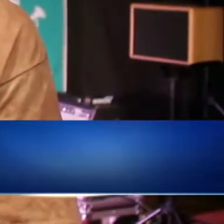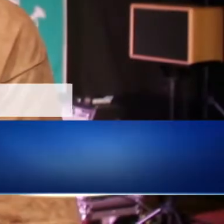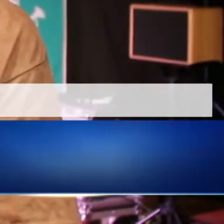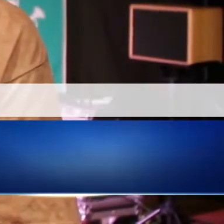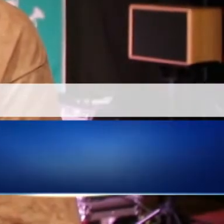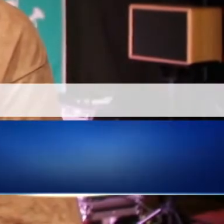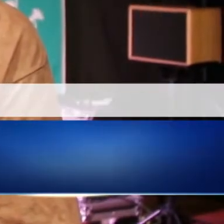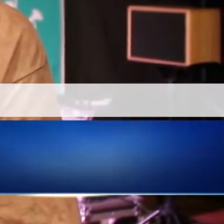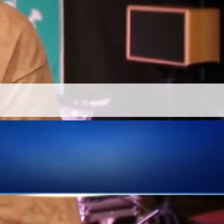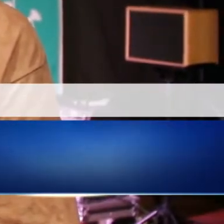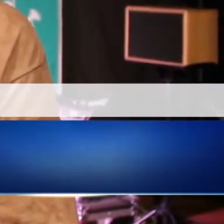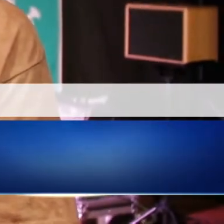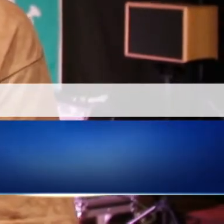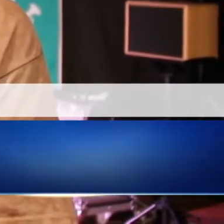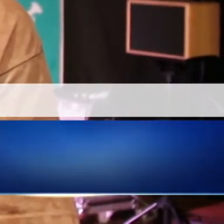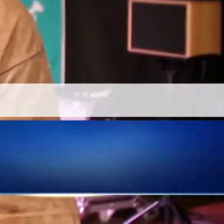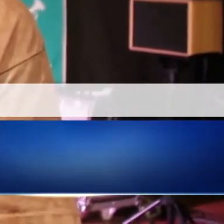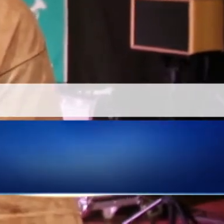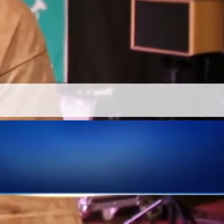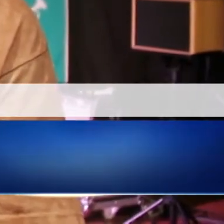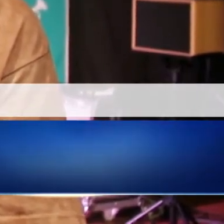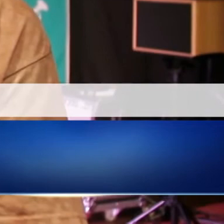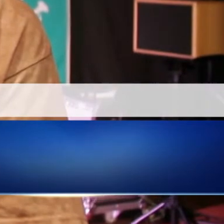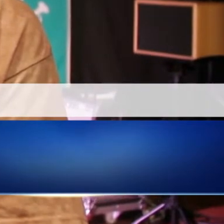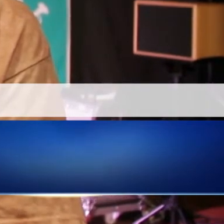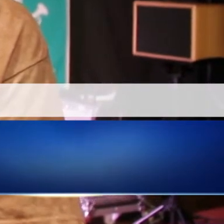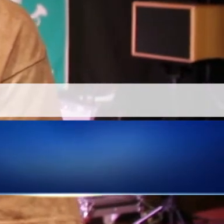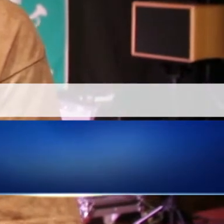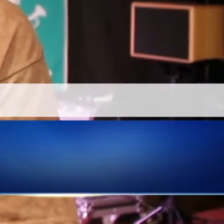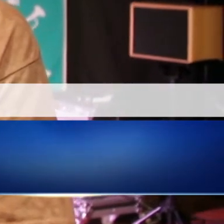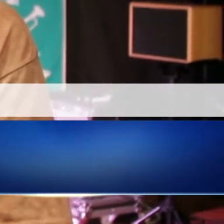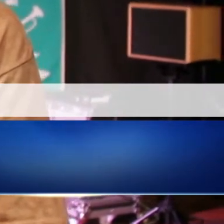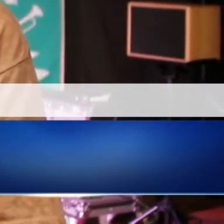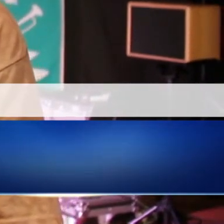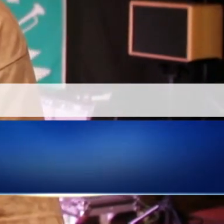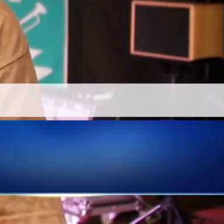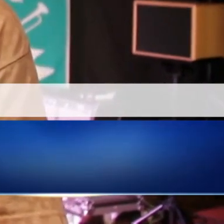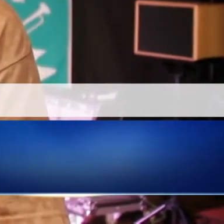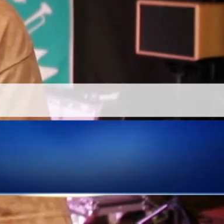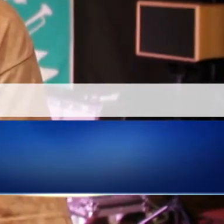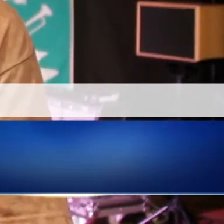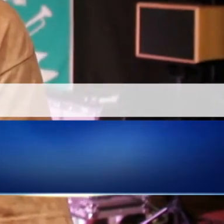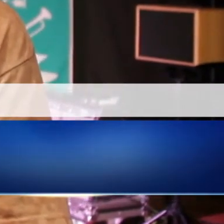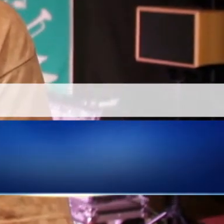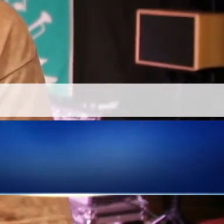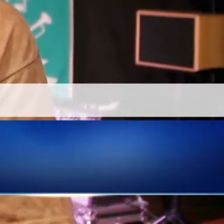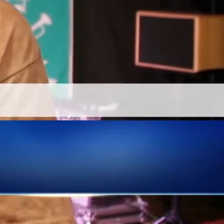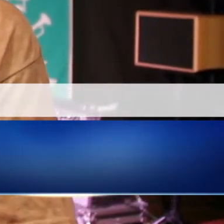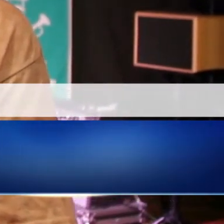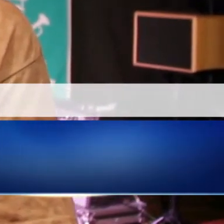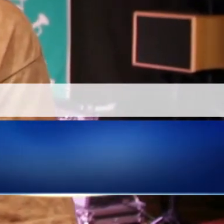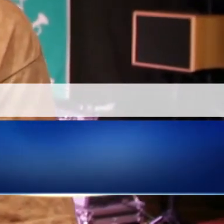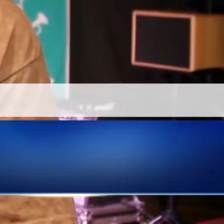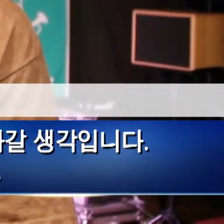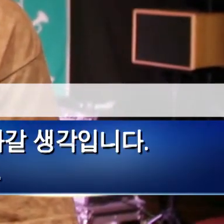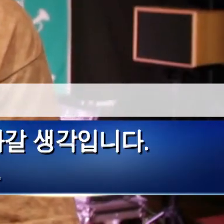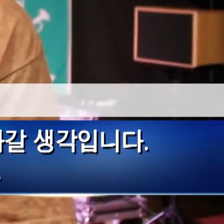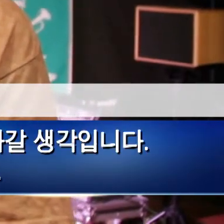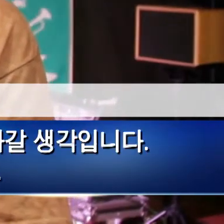이 재즈 페스티벌이 오늘까지라고 들었는데 아, 좀 아쉬운 것 같아요. 또 어떻게 즐길 수 있는 방법이